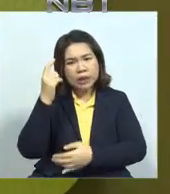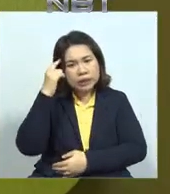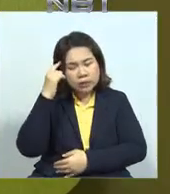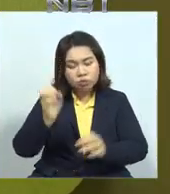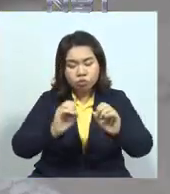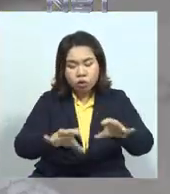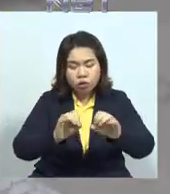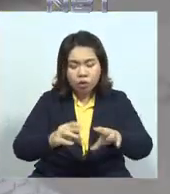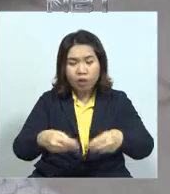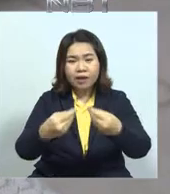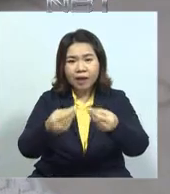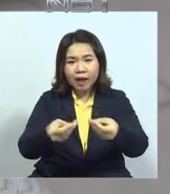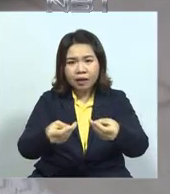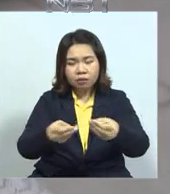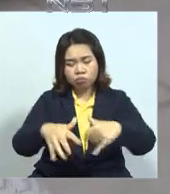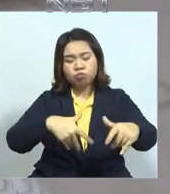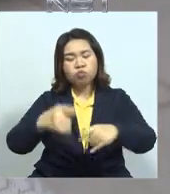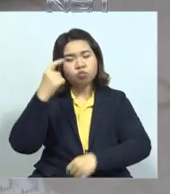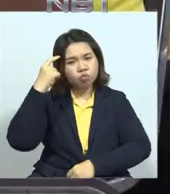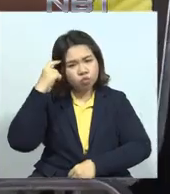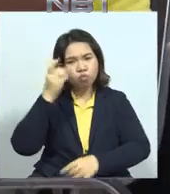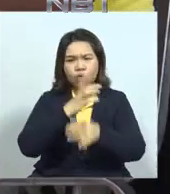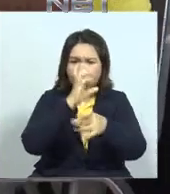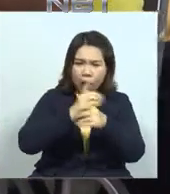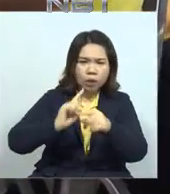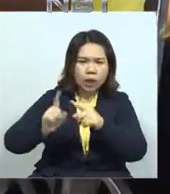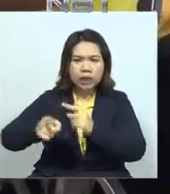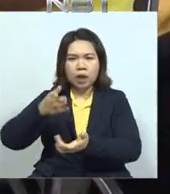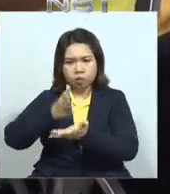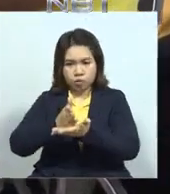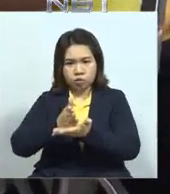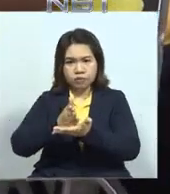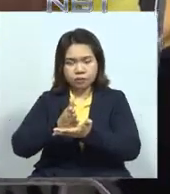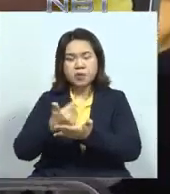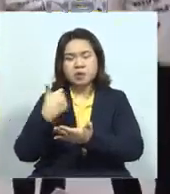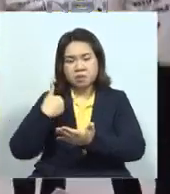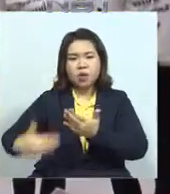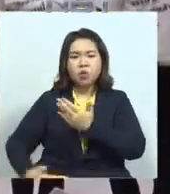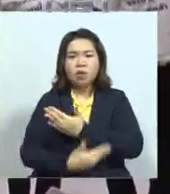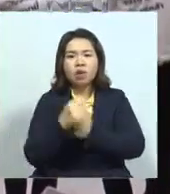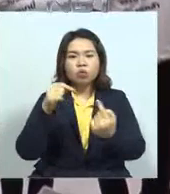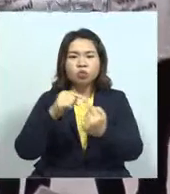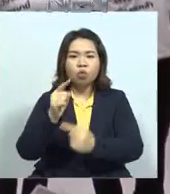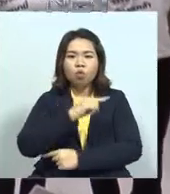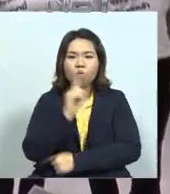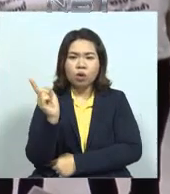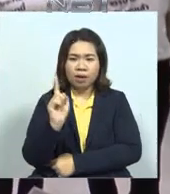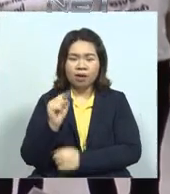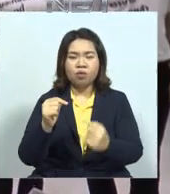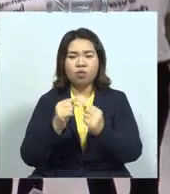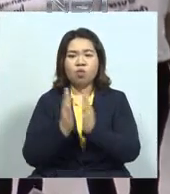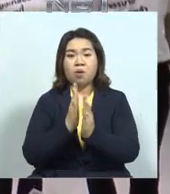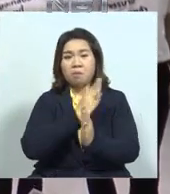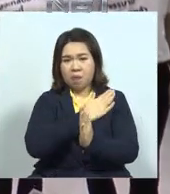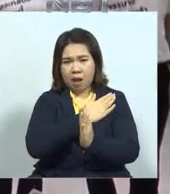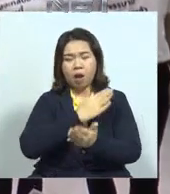ที่ดีและปลูกจิตสำนึกให้ประชาชนนั้นห่างไกลจากเครื่องดื่มแอลกอฮอล์โดยใช้โอกาสที่สำคัญค่ะก็คือช่วงเข้าพรรษาลดสุ